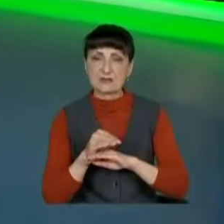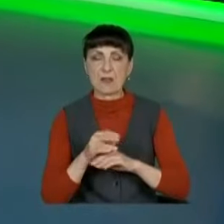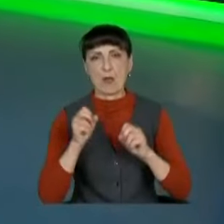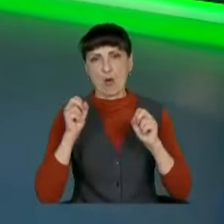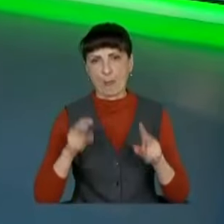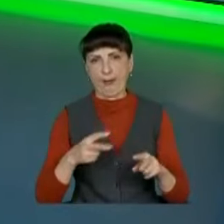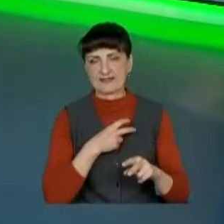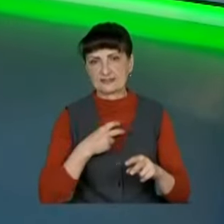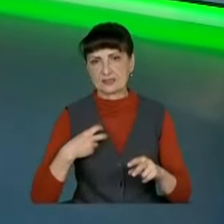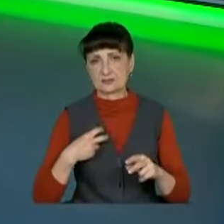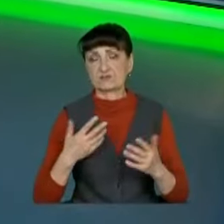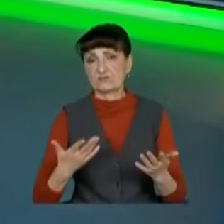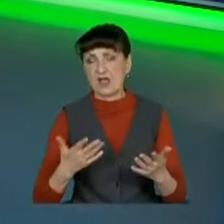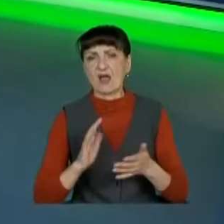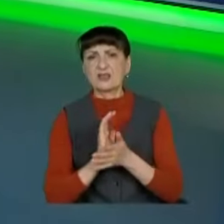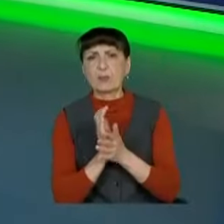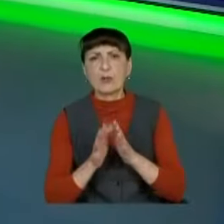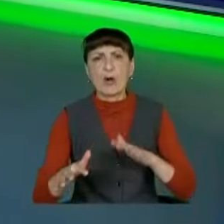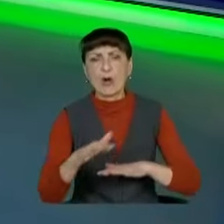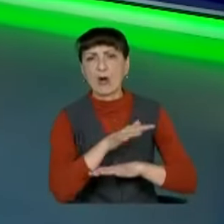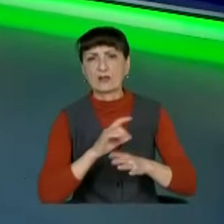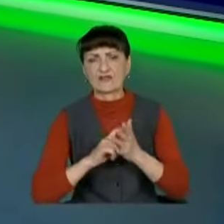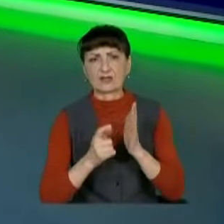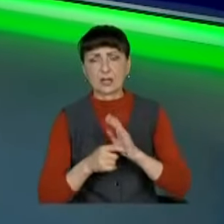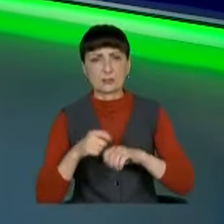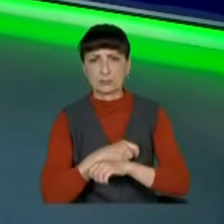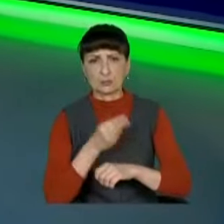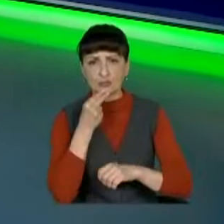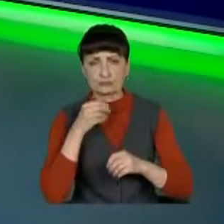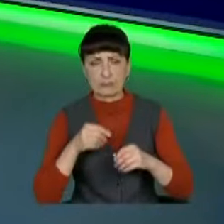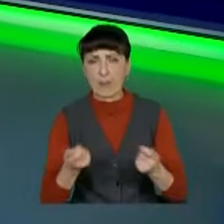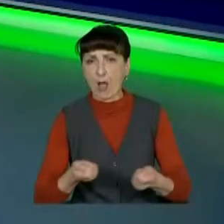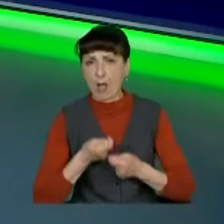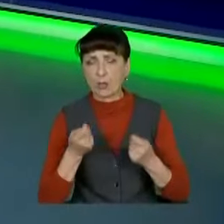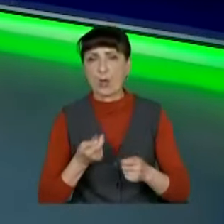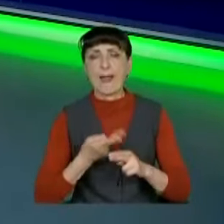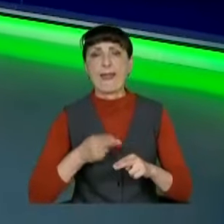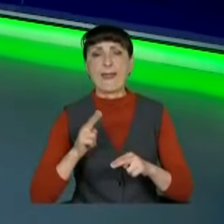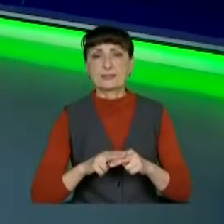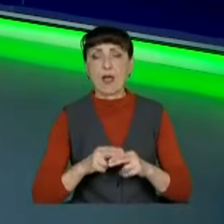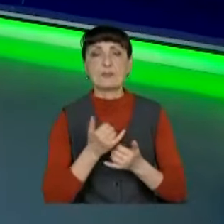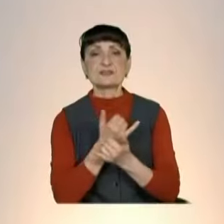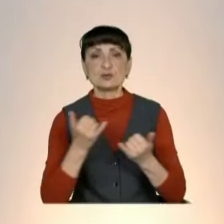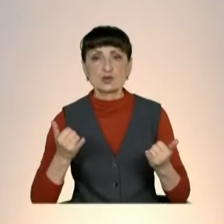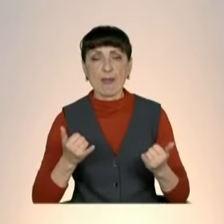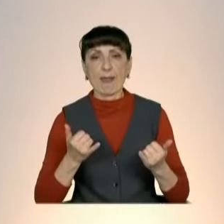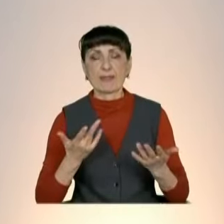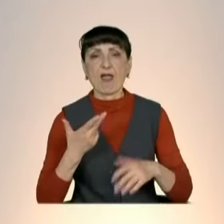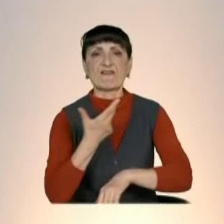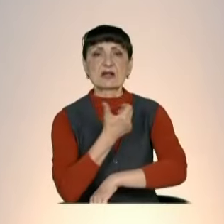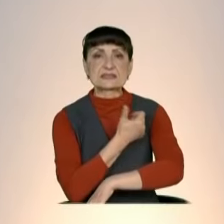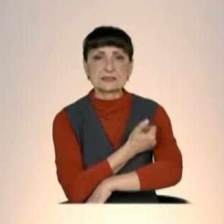рискам. Это в первую очередь плотность поголовья на квадратный километр или метр, вопросы обеспечения именно